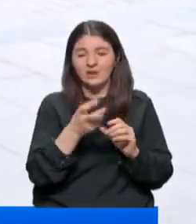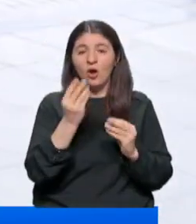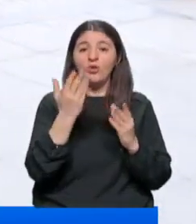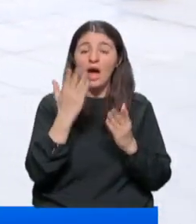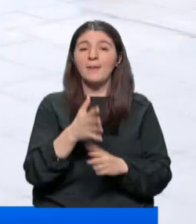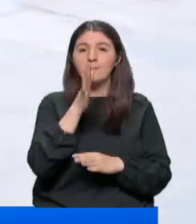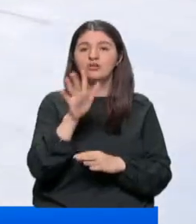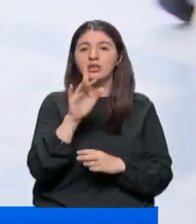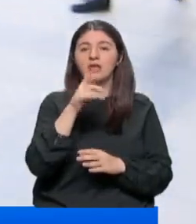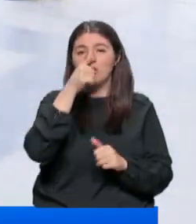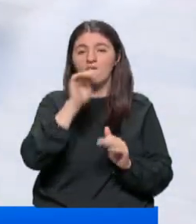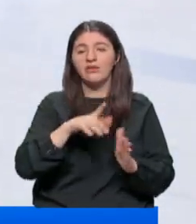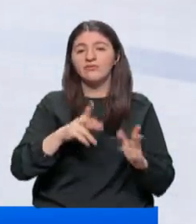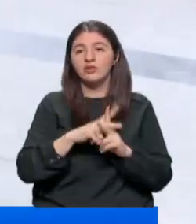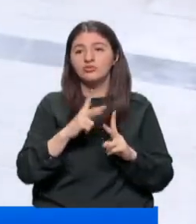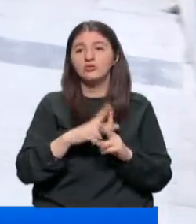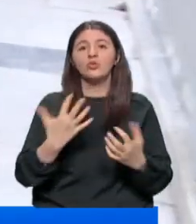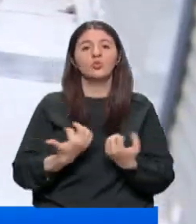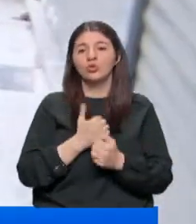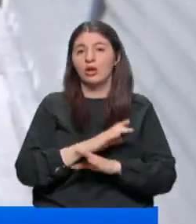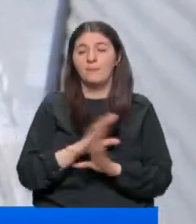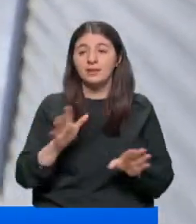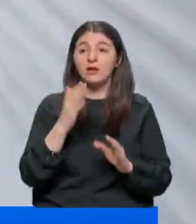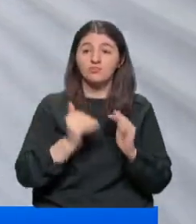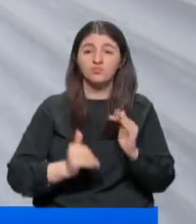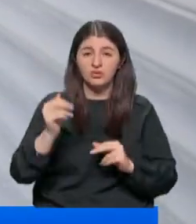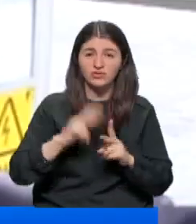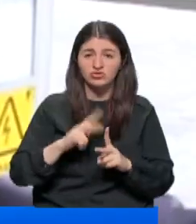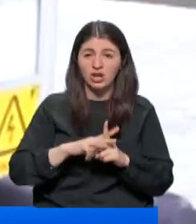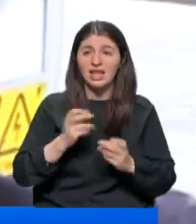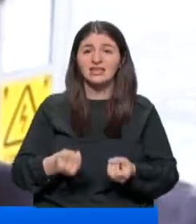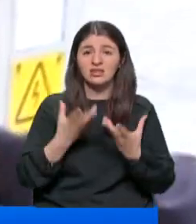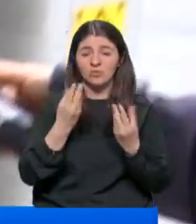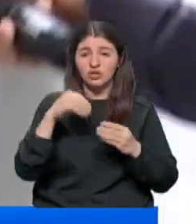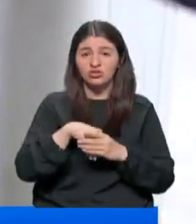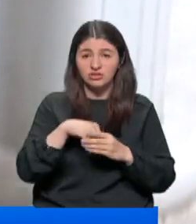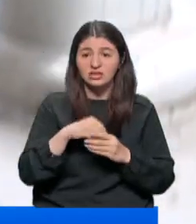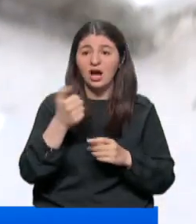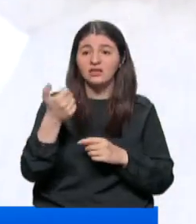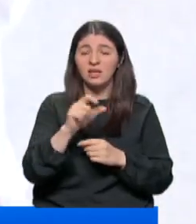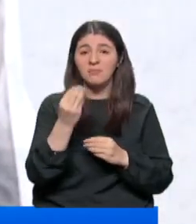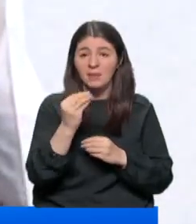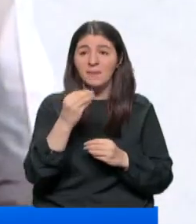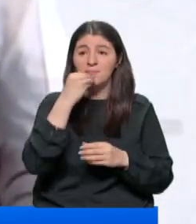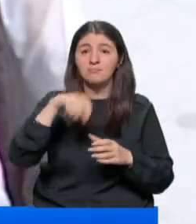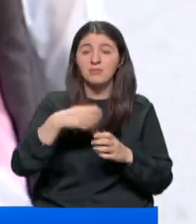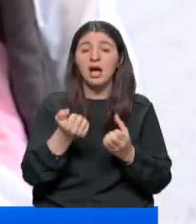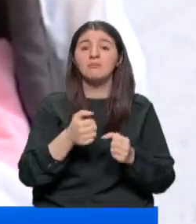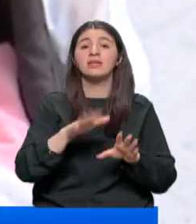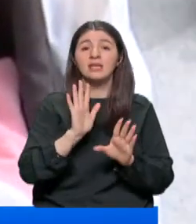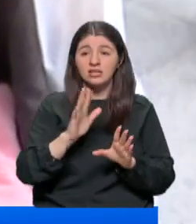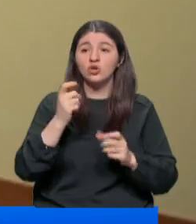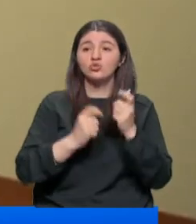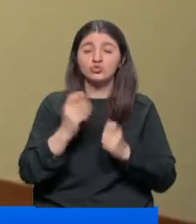Yine de 550 lira doğal gaz faturasından kurtulamadı. Artan faturalara yetişmek için 6 aylık bebeğine mama almak yerine